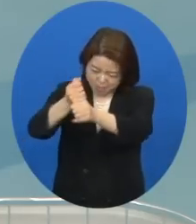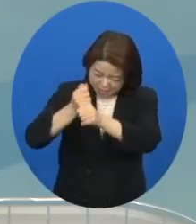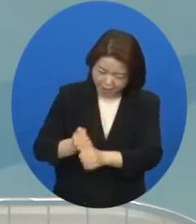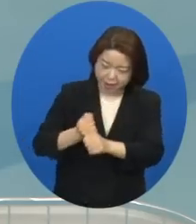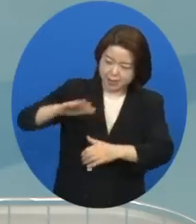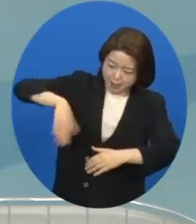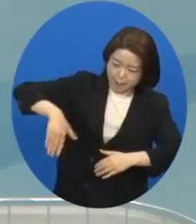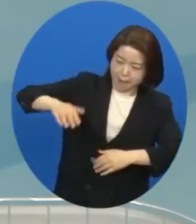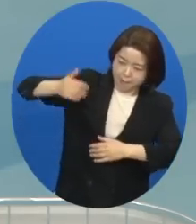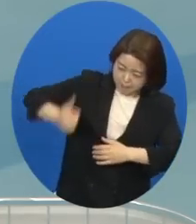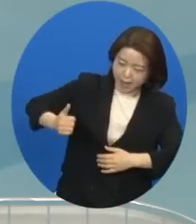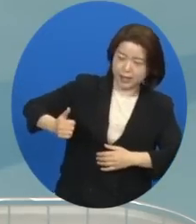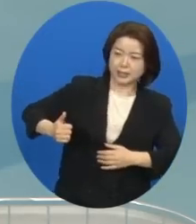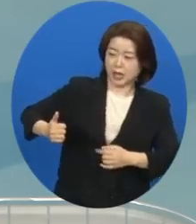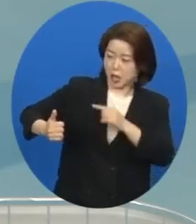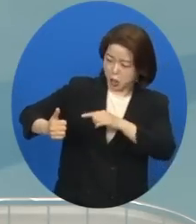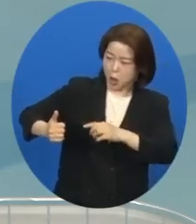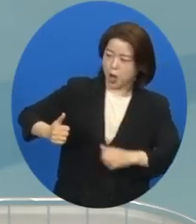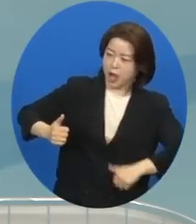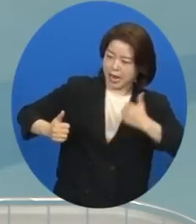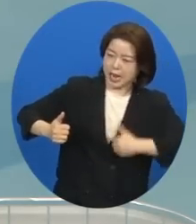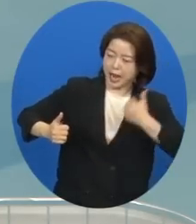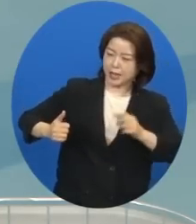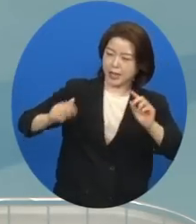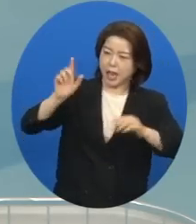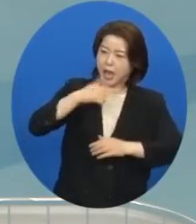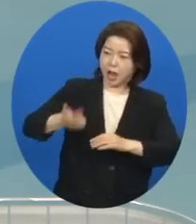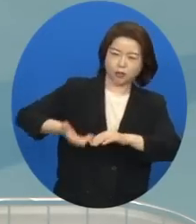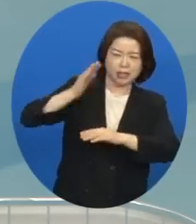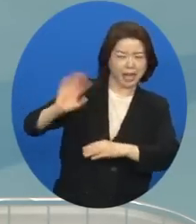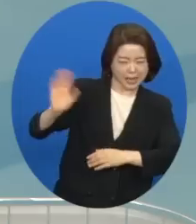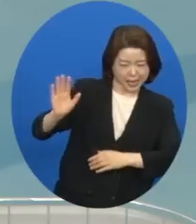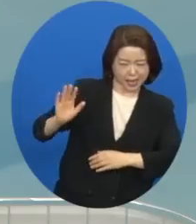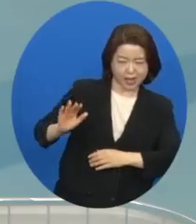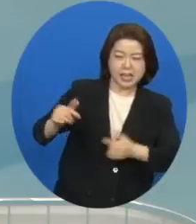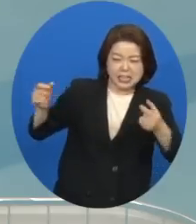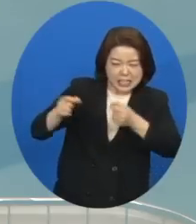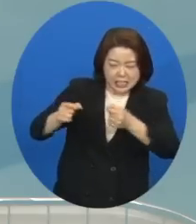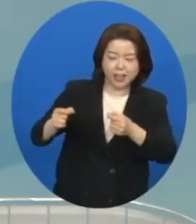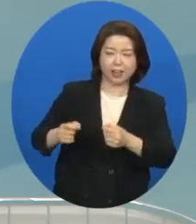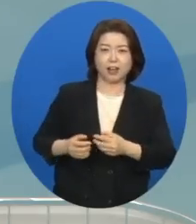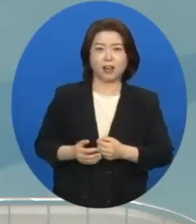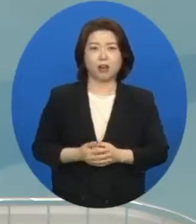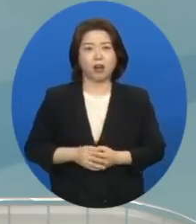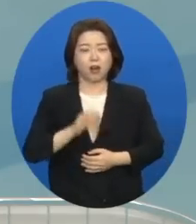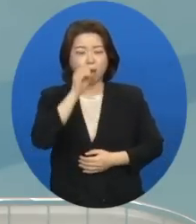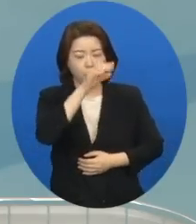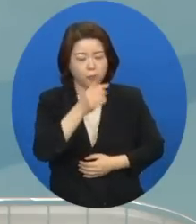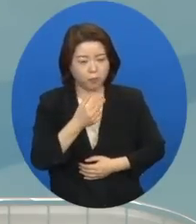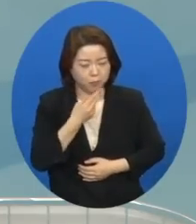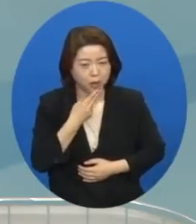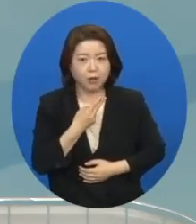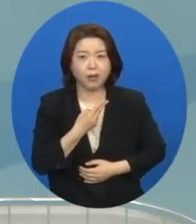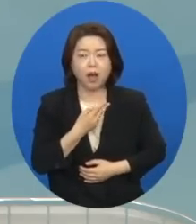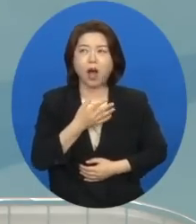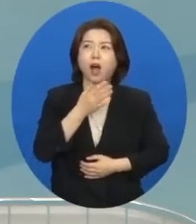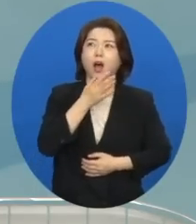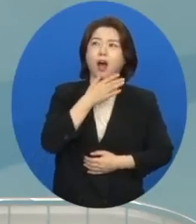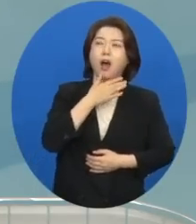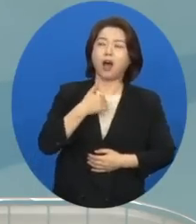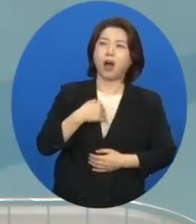있으니까 혈기를 부려도 하루를 못 넘기는 거야. 할 말이 없더래, 할 말이. 아,